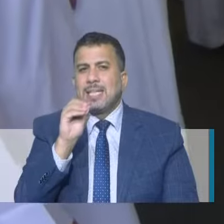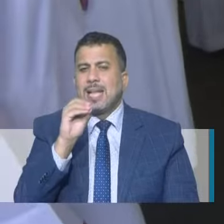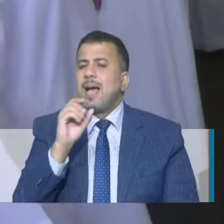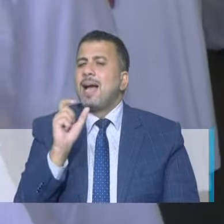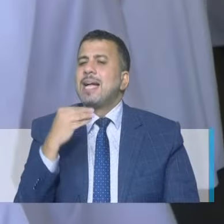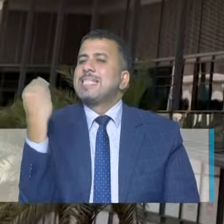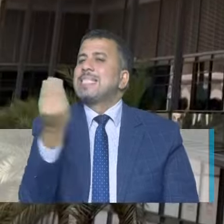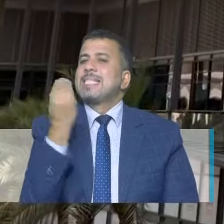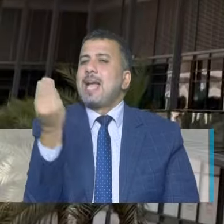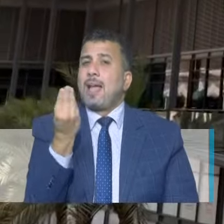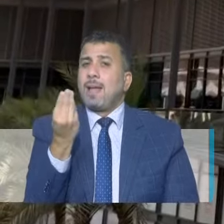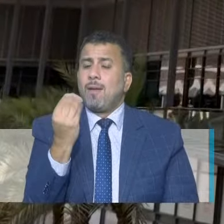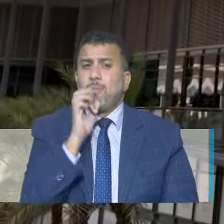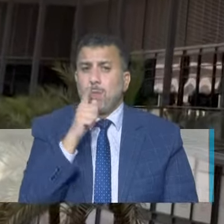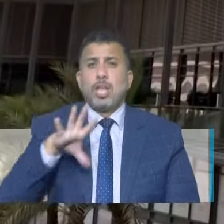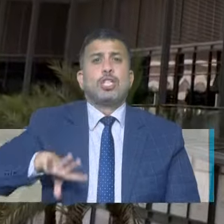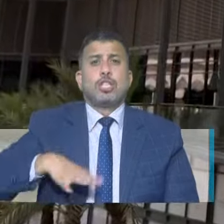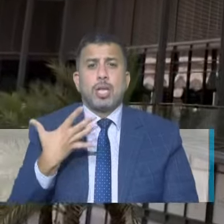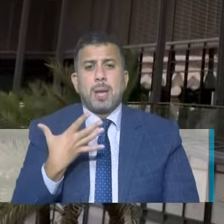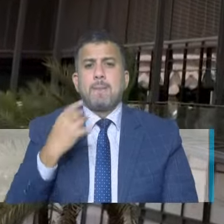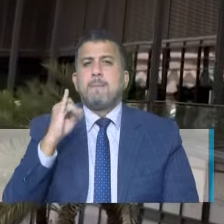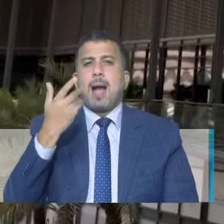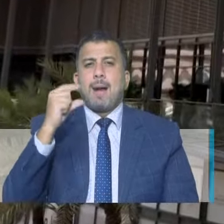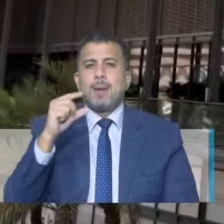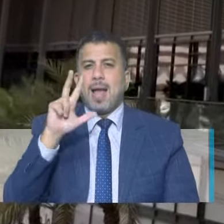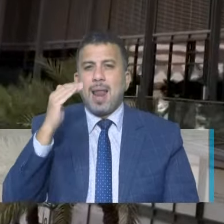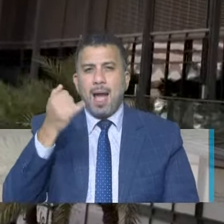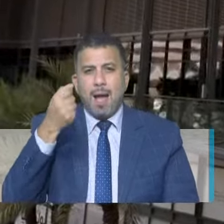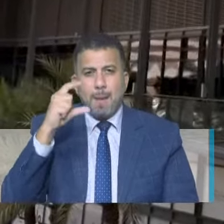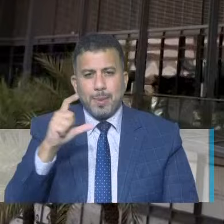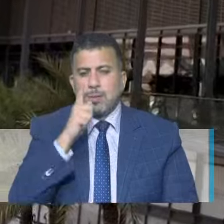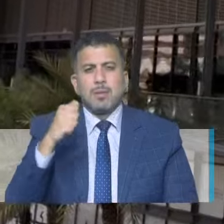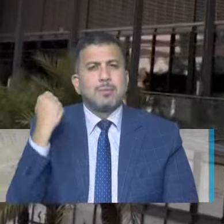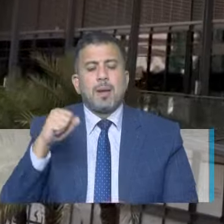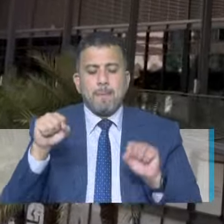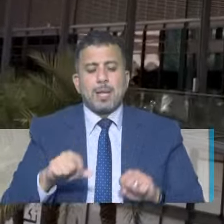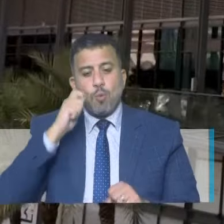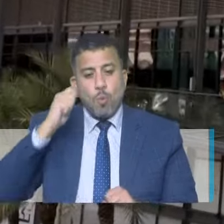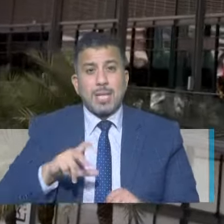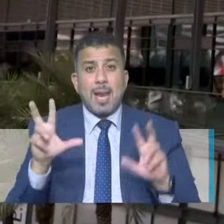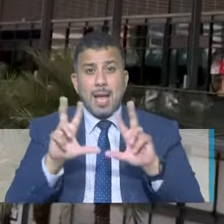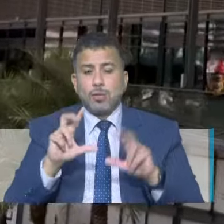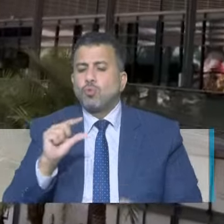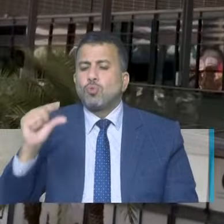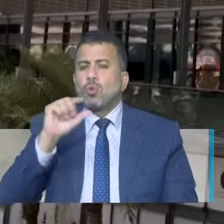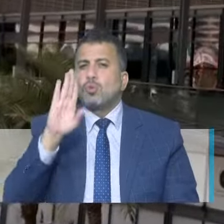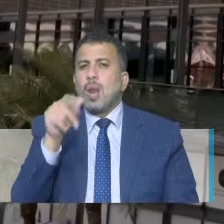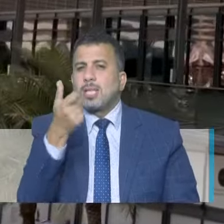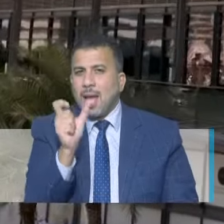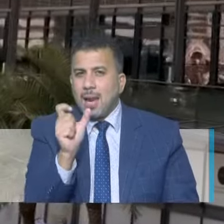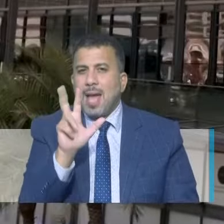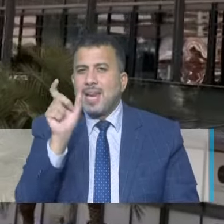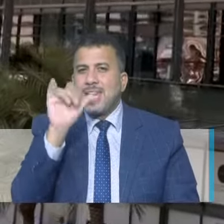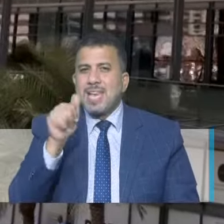التجاري والسياحي ومعالي الشيخ عبد الله بن محمد ال حامد رئيس المكتب الوطني للاعلام ومعالي الدكتور سلطان بن سيف